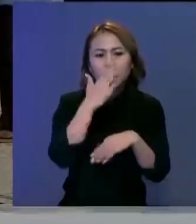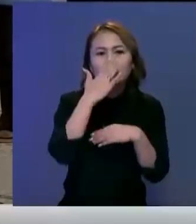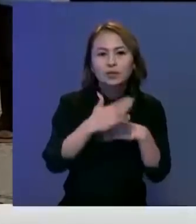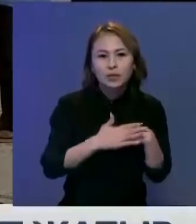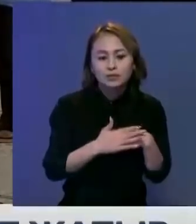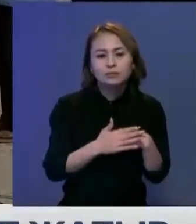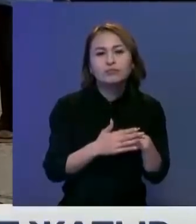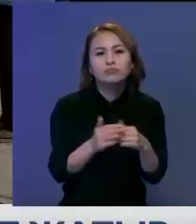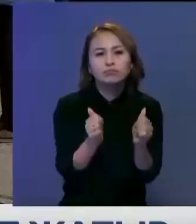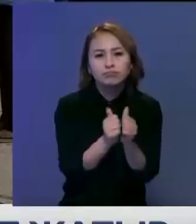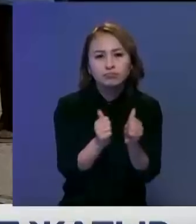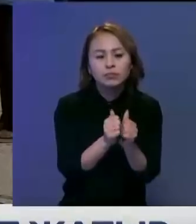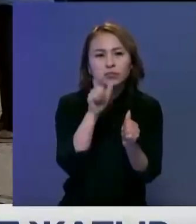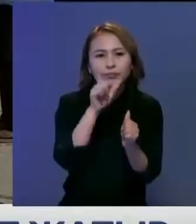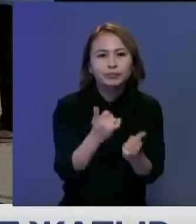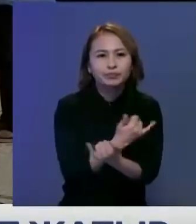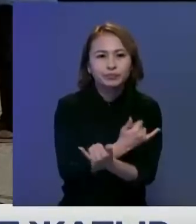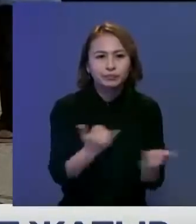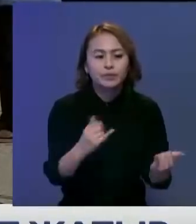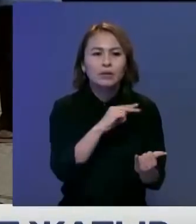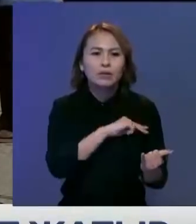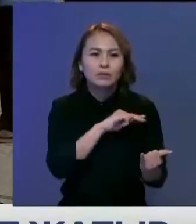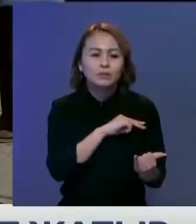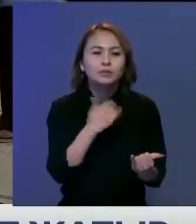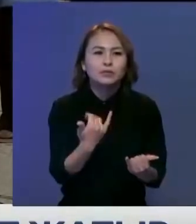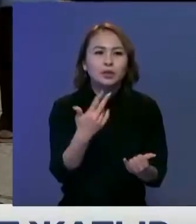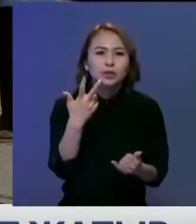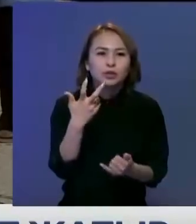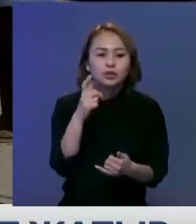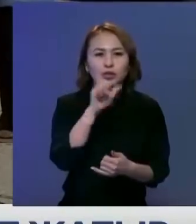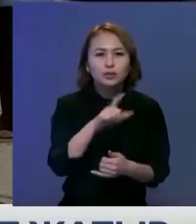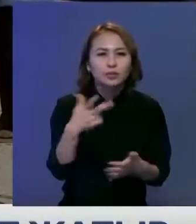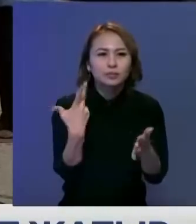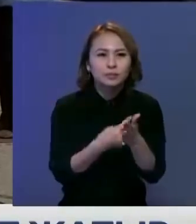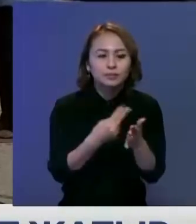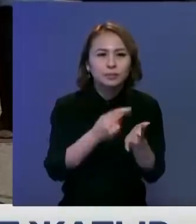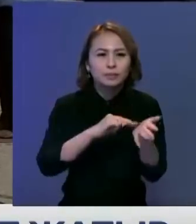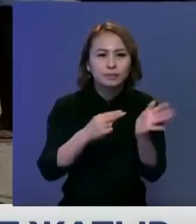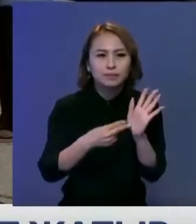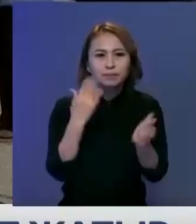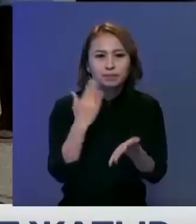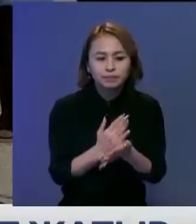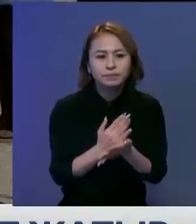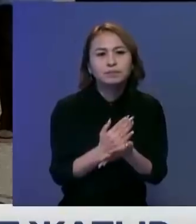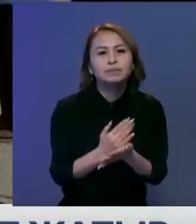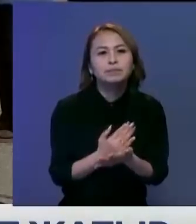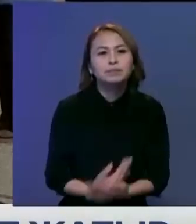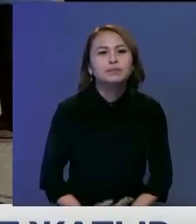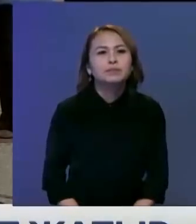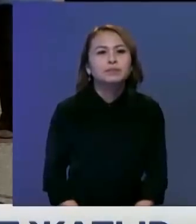қойып, соқсерден сауалығына қызмет жасау. Бүгінгі көні үш жүздей адамға екпе жасаймыз деп жоспарлау отырмыз.